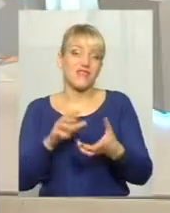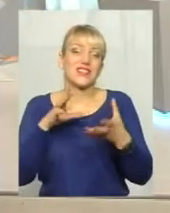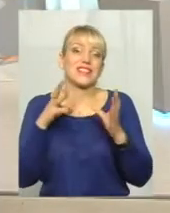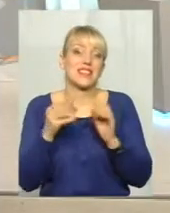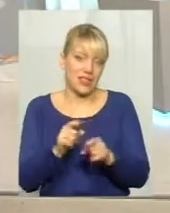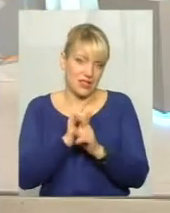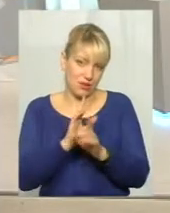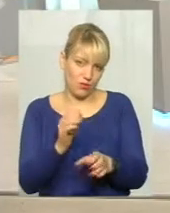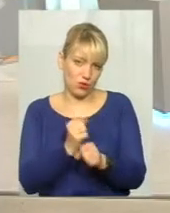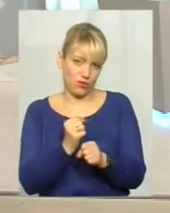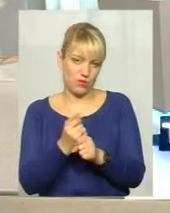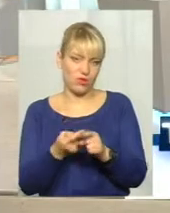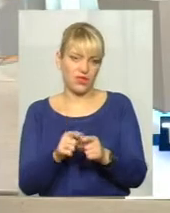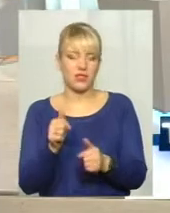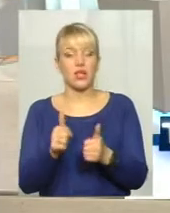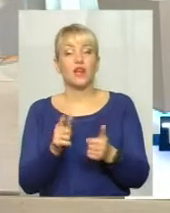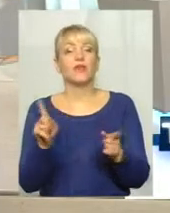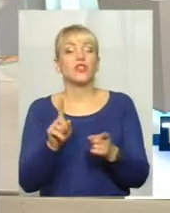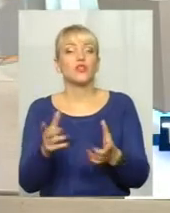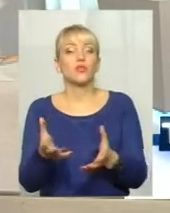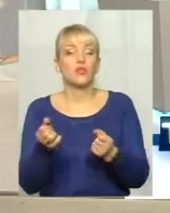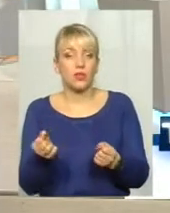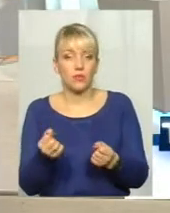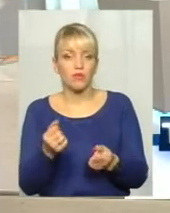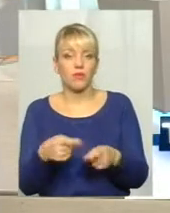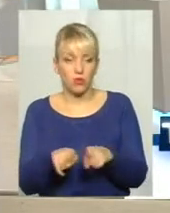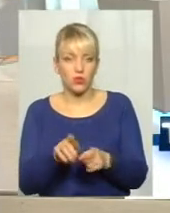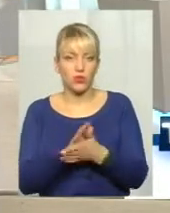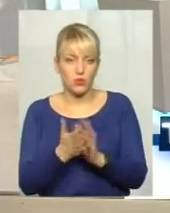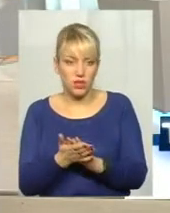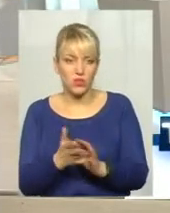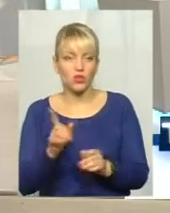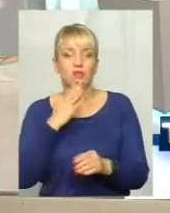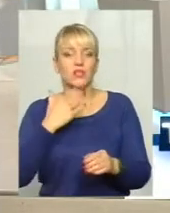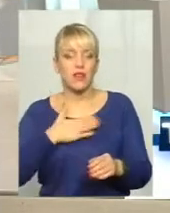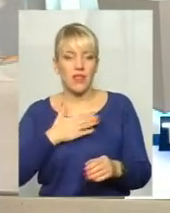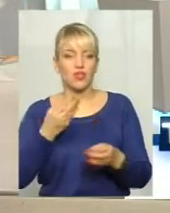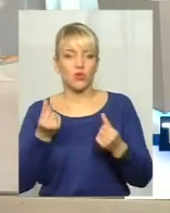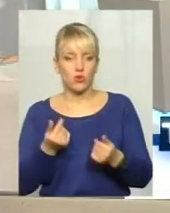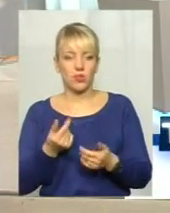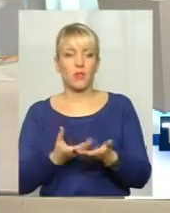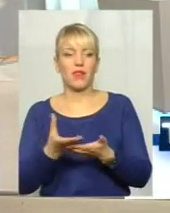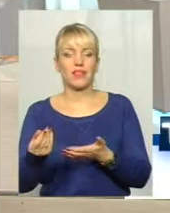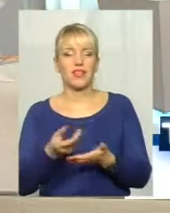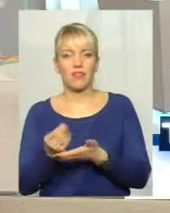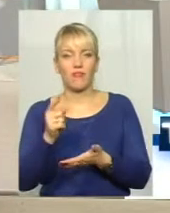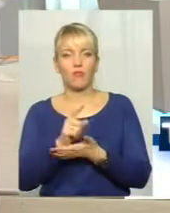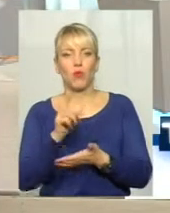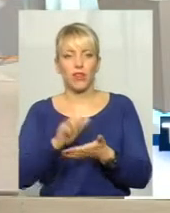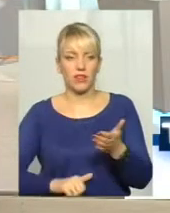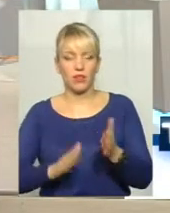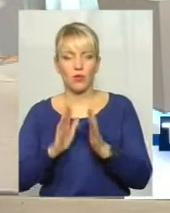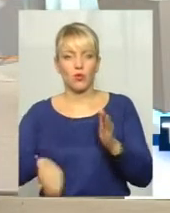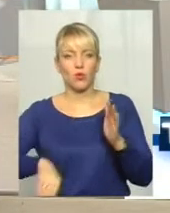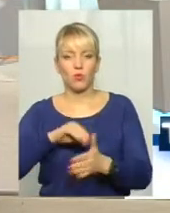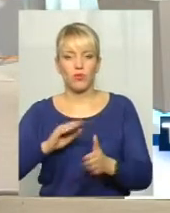на них ходити. І тоді ми просто отримаємо ситуацію, що за наші гроші, платників податків, будуть купуватися тільки